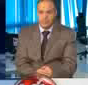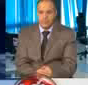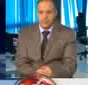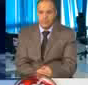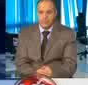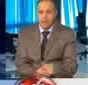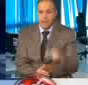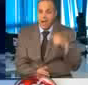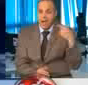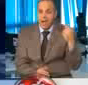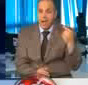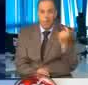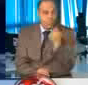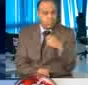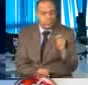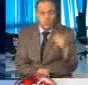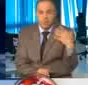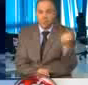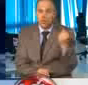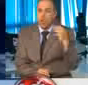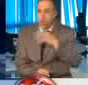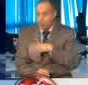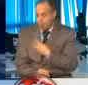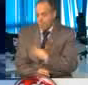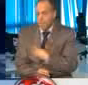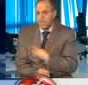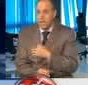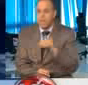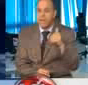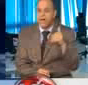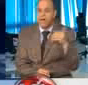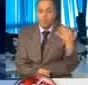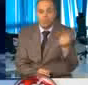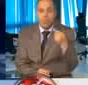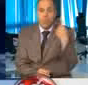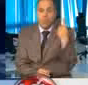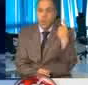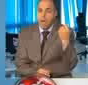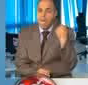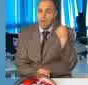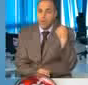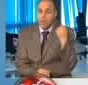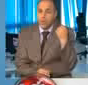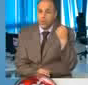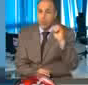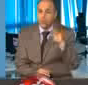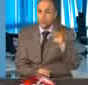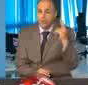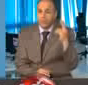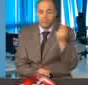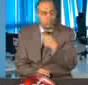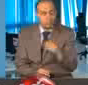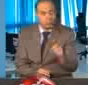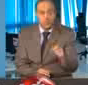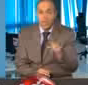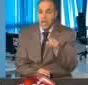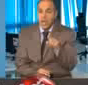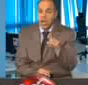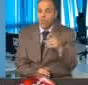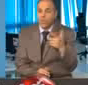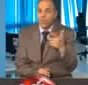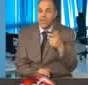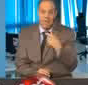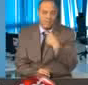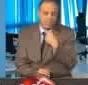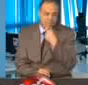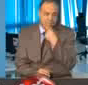وفي عالم الكرة الصفراء، حقق الكرواتي مارين سيليش الفوز الأول في بطولة أساتذة كرة المضرب المقامة